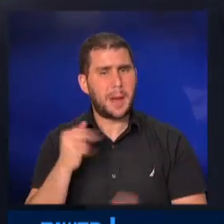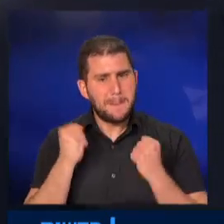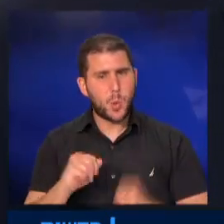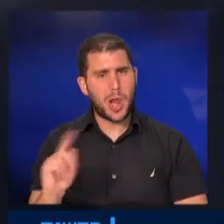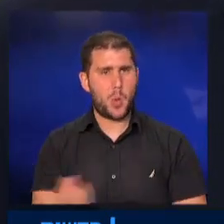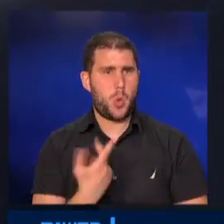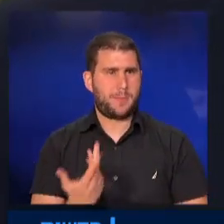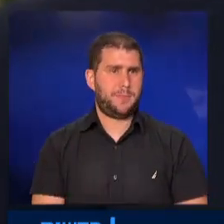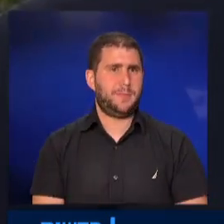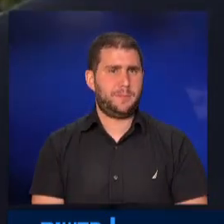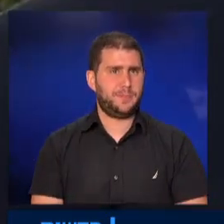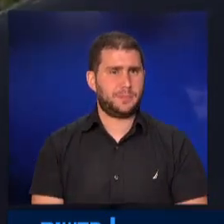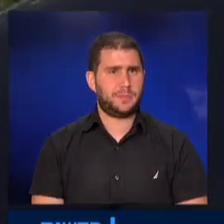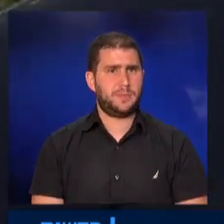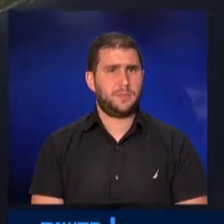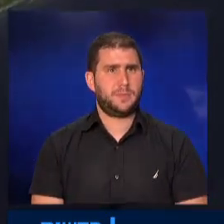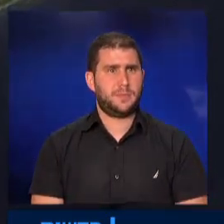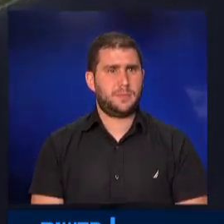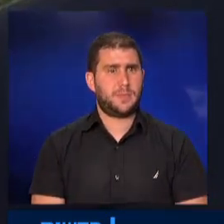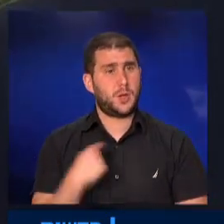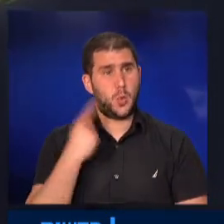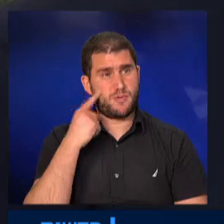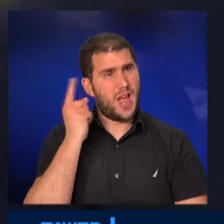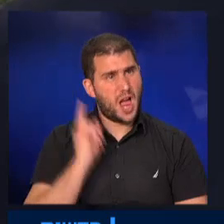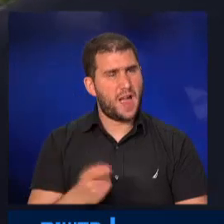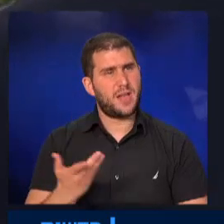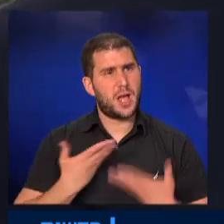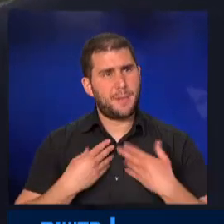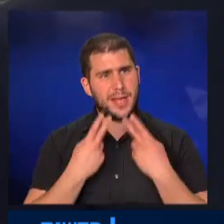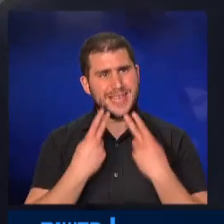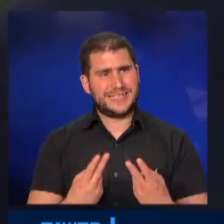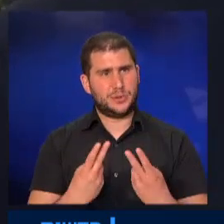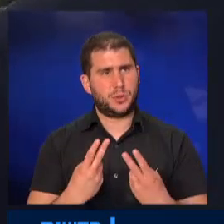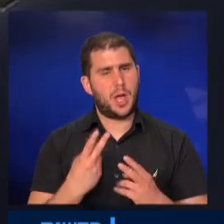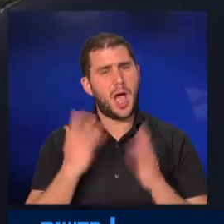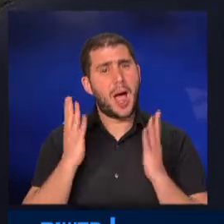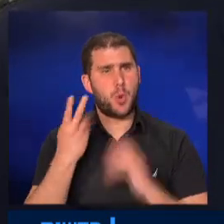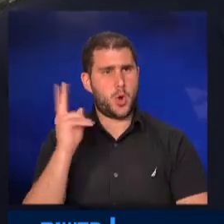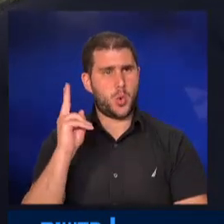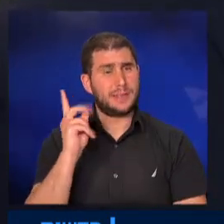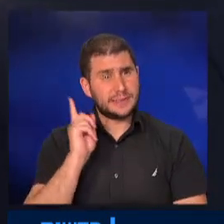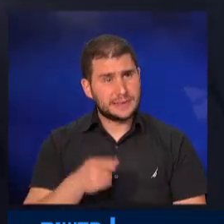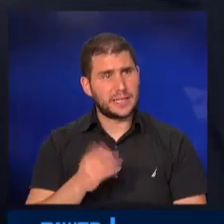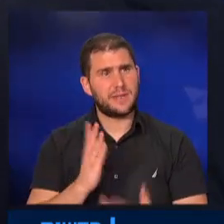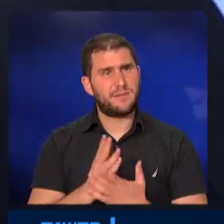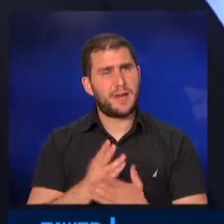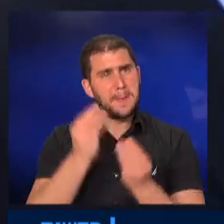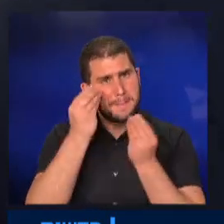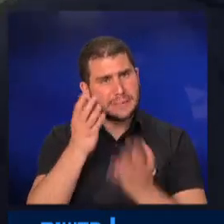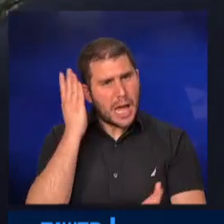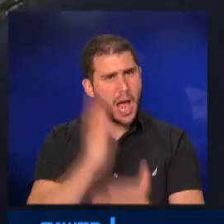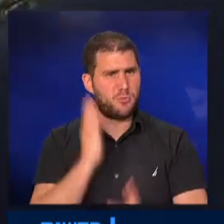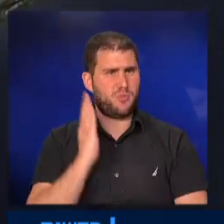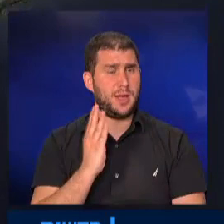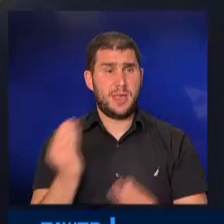לכולם. זה, אני חושב, חייב לקבל התייחסות הרבה יותר חמורה, וצריך לצאת מפה מסר חד